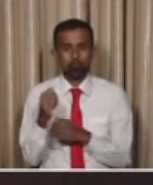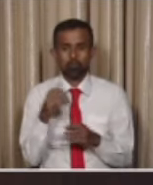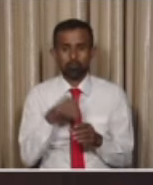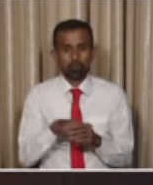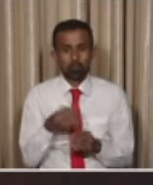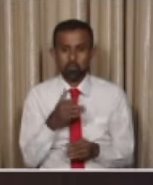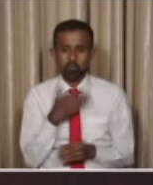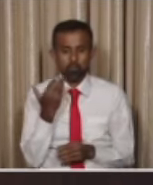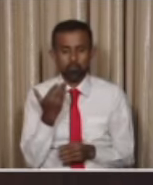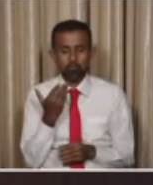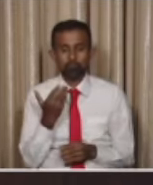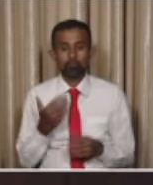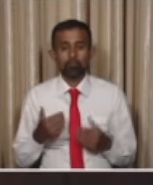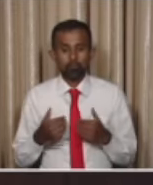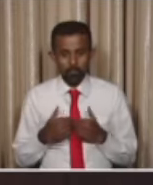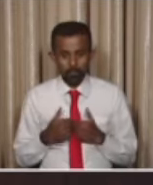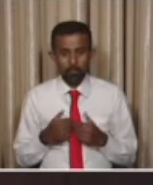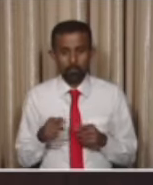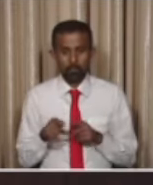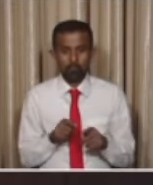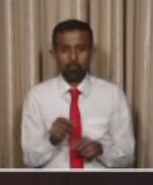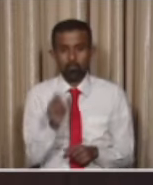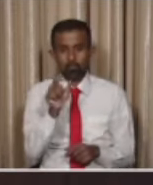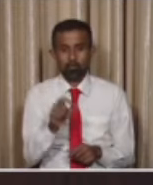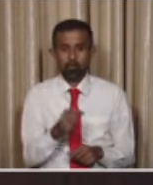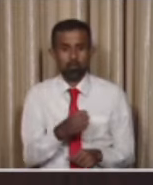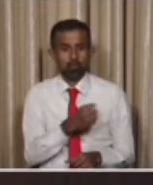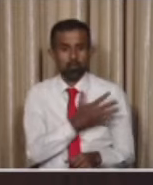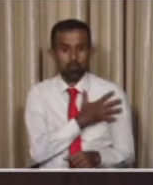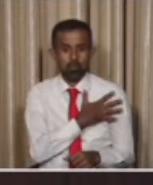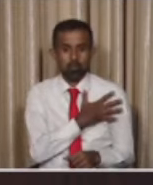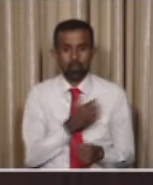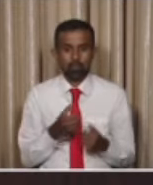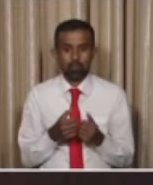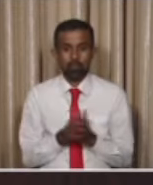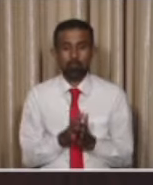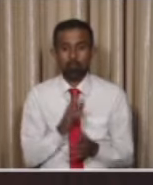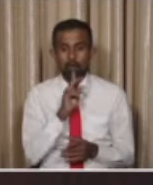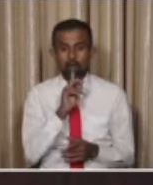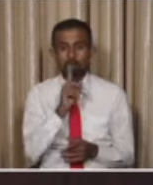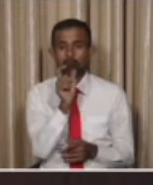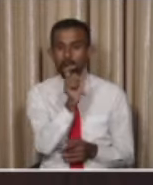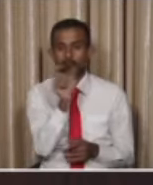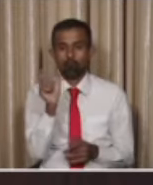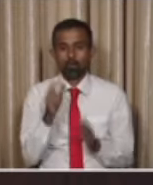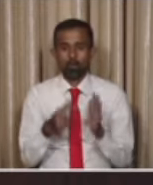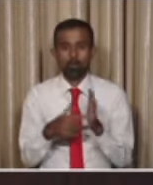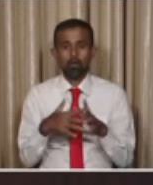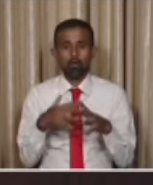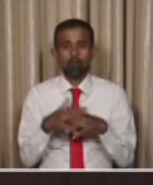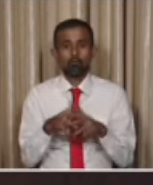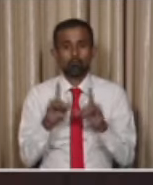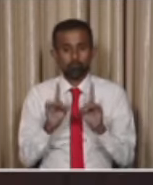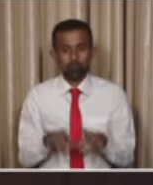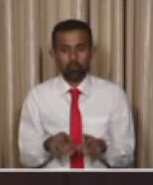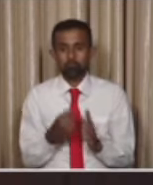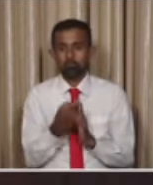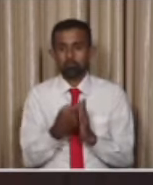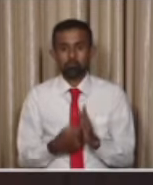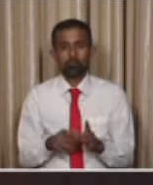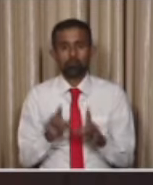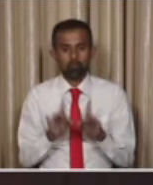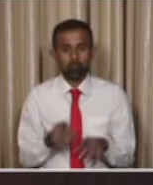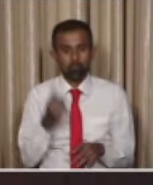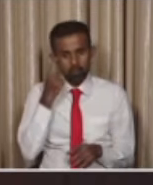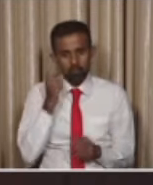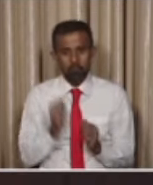dahosi. Api ehem putgulah villa. Dan gota abe raja paksa tamangke katet pitevin wacan niti se salakala. Jatuh cakrale kesa se salakala